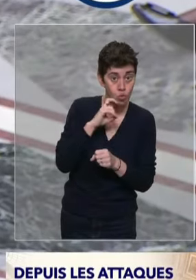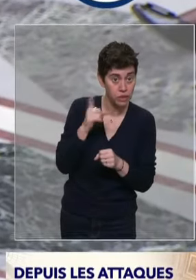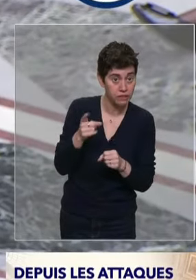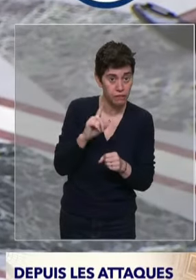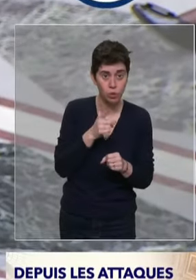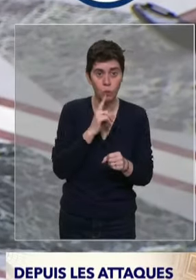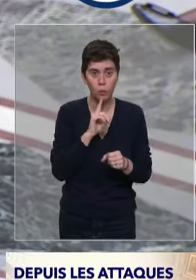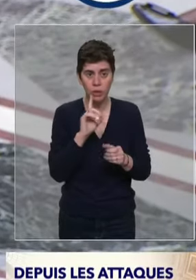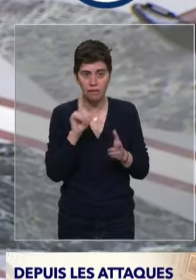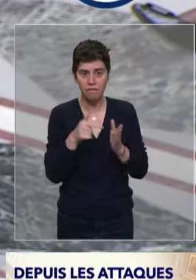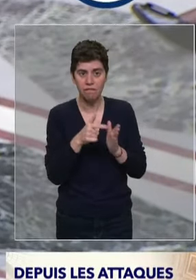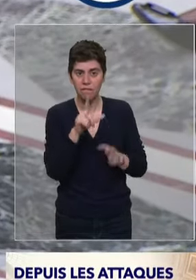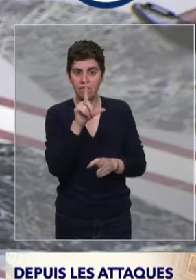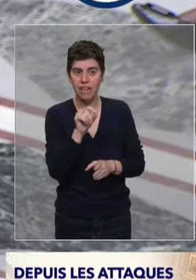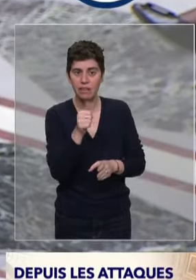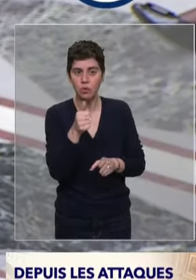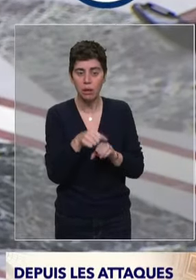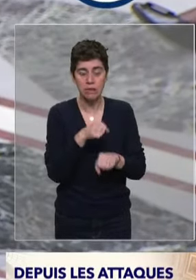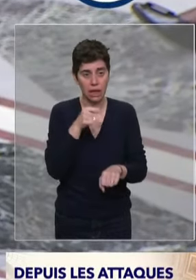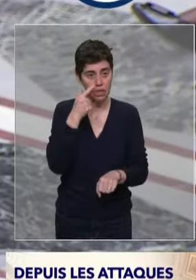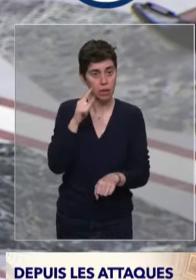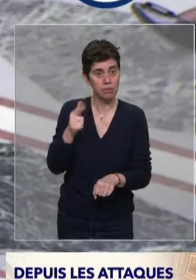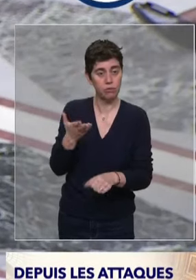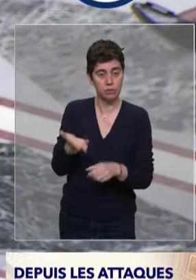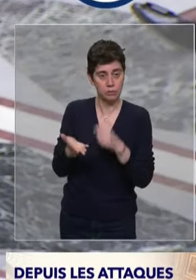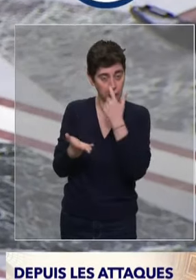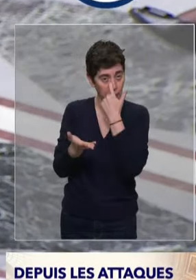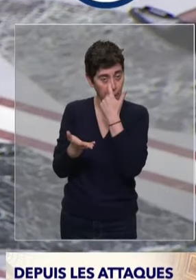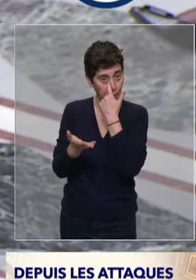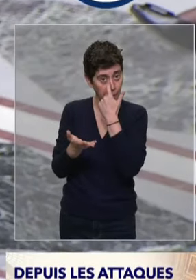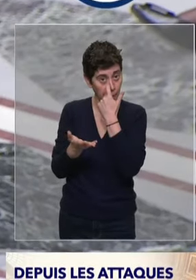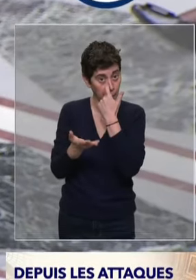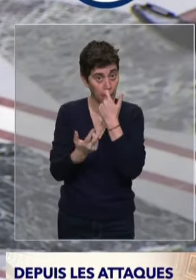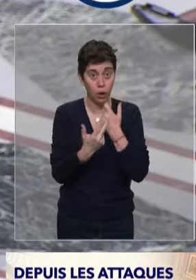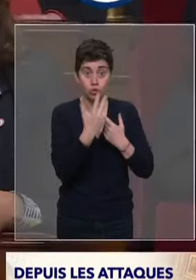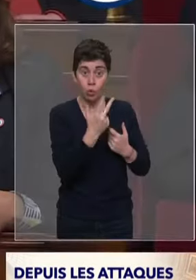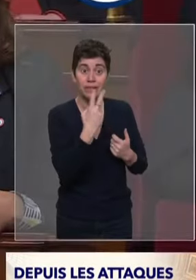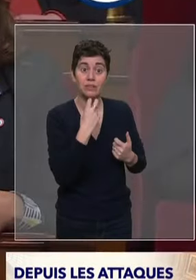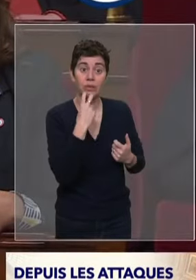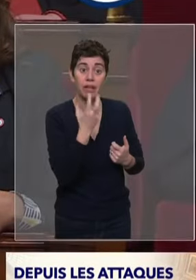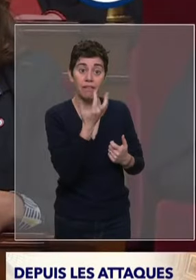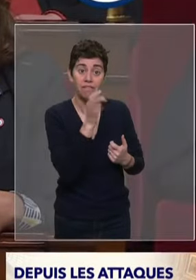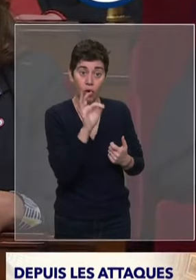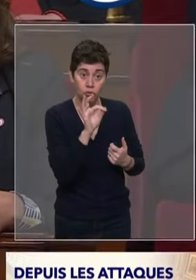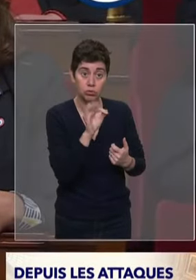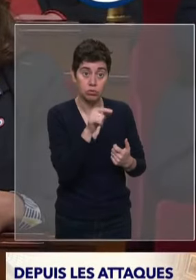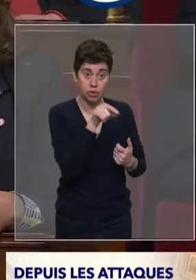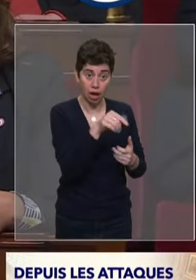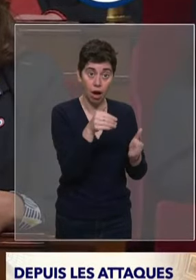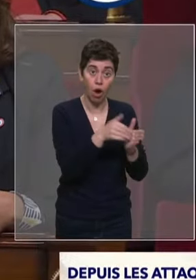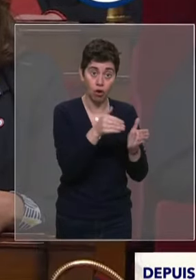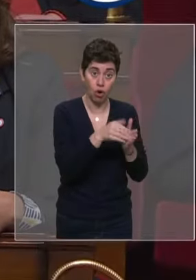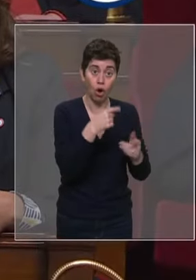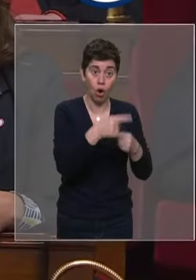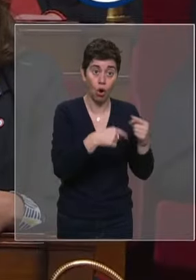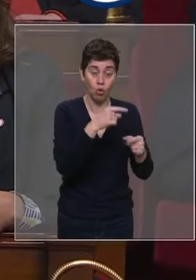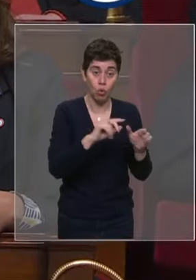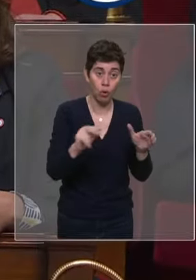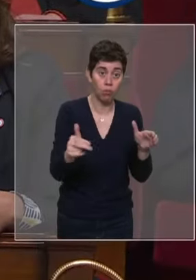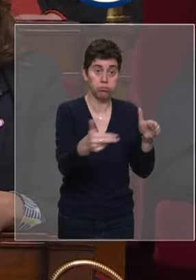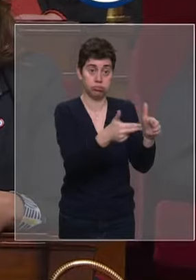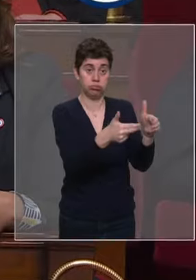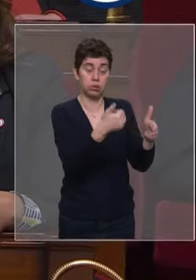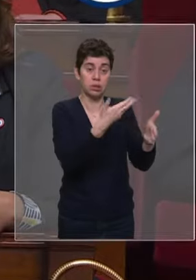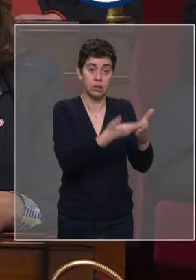siècle. Ensuite, trois de nos compatriotes, madame la députée, sont toujours otages à Gaza et vous le savez, l'État est